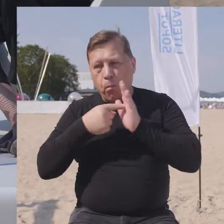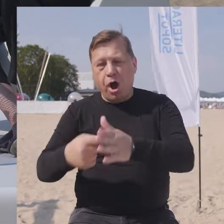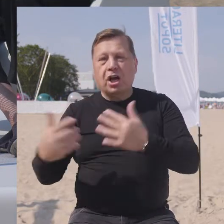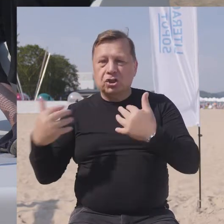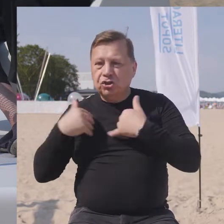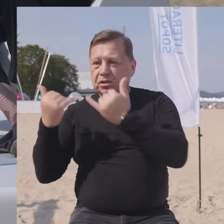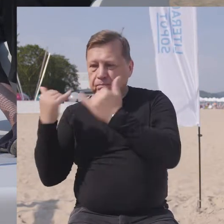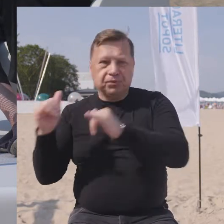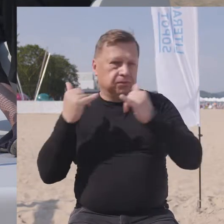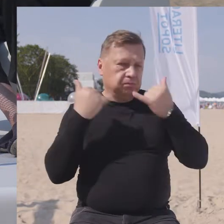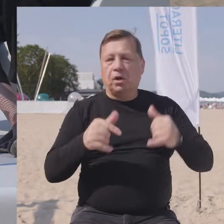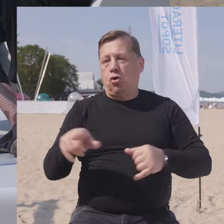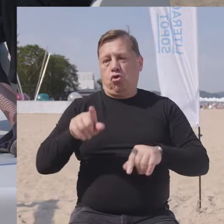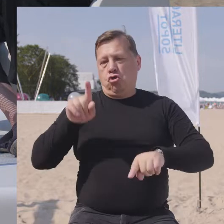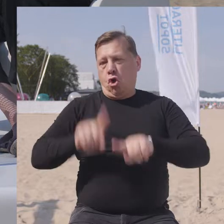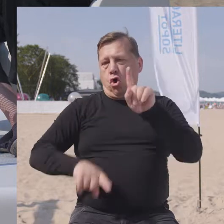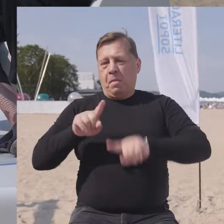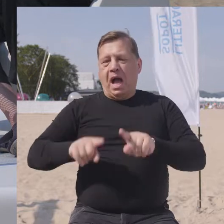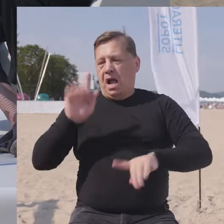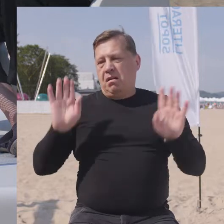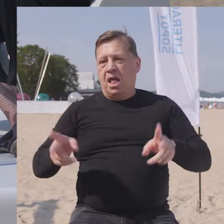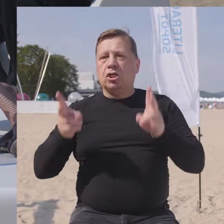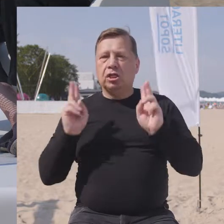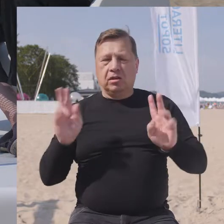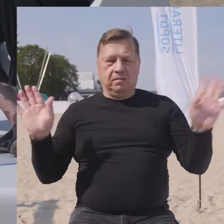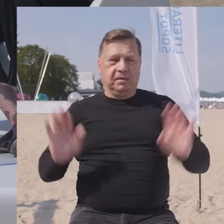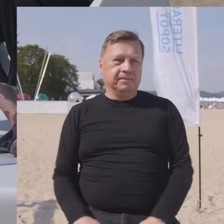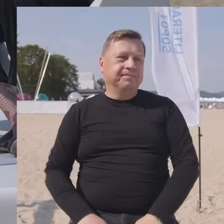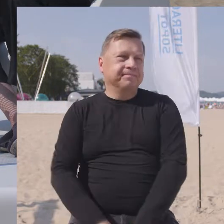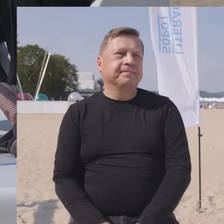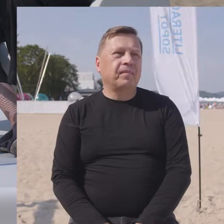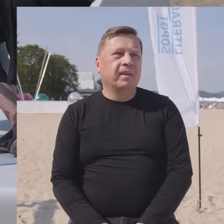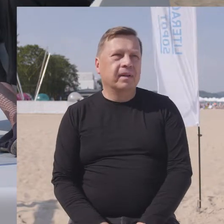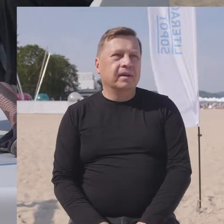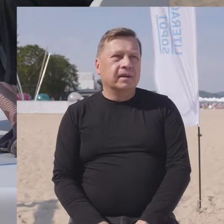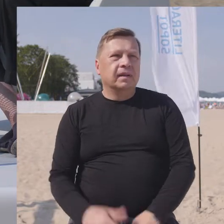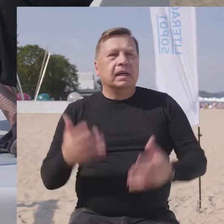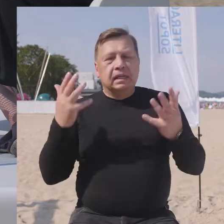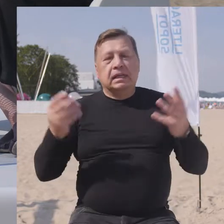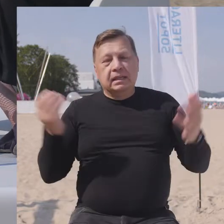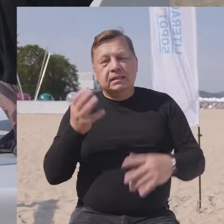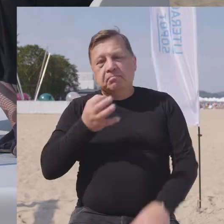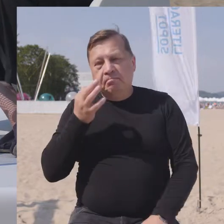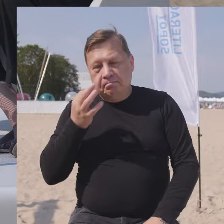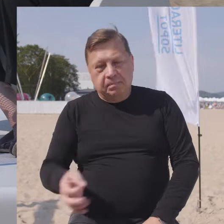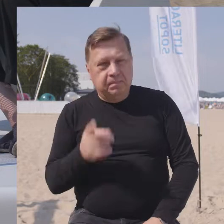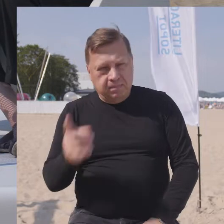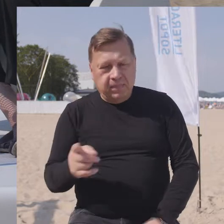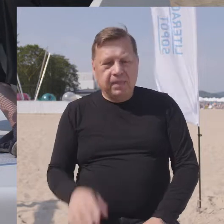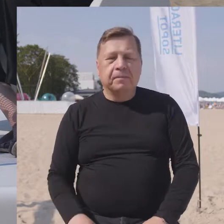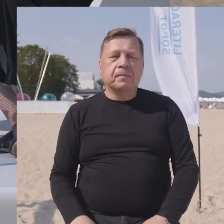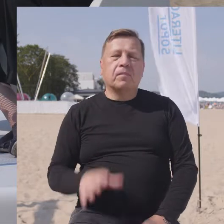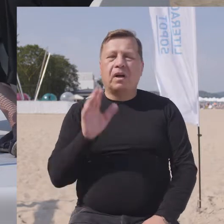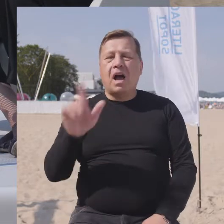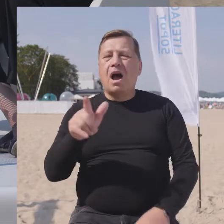formie jest czymś normalnym i naturalnym. Chciałbym jeszcze o jedną rzecz zapytać, bardziej życiowo-publicystyczną, zanim przejdziemy do twojej